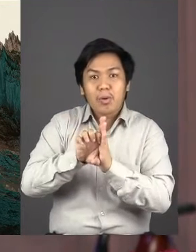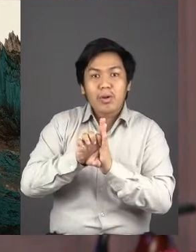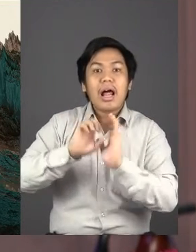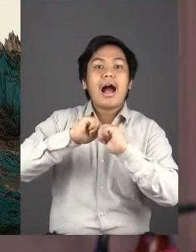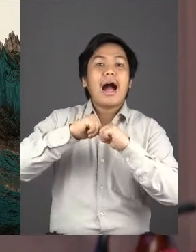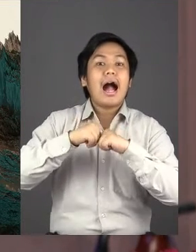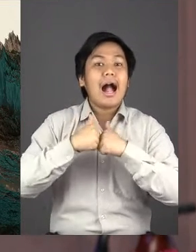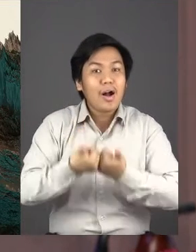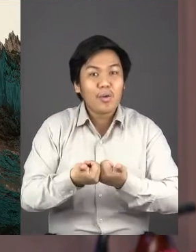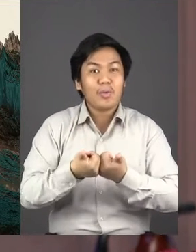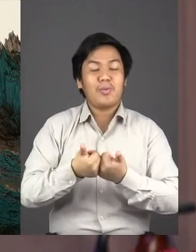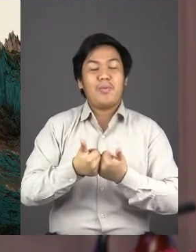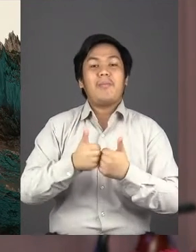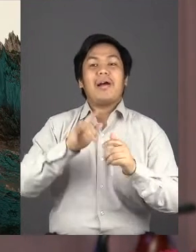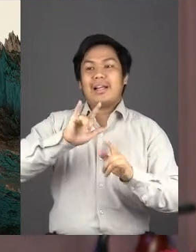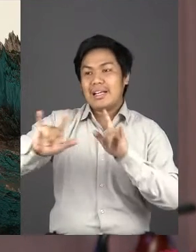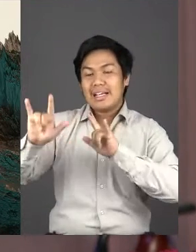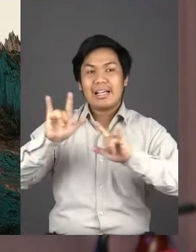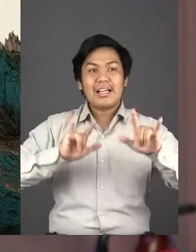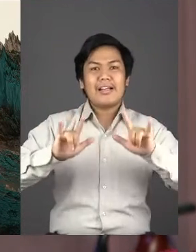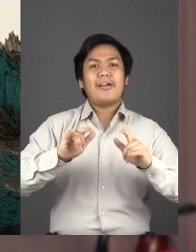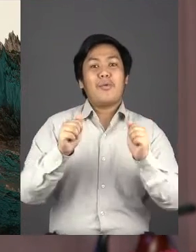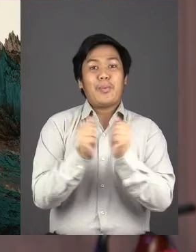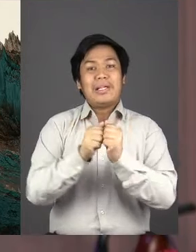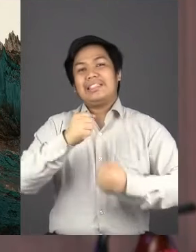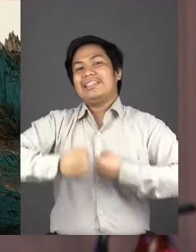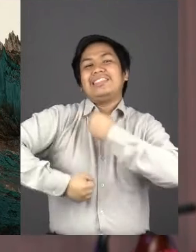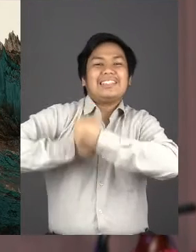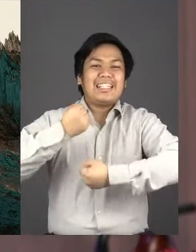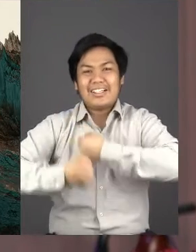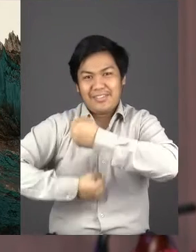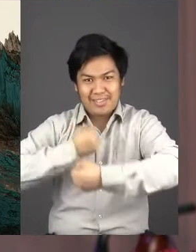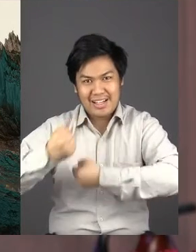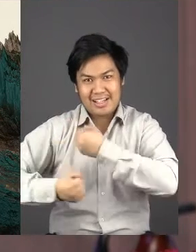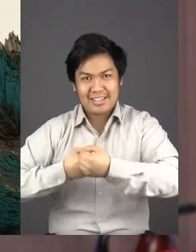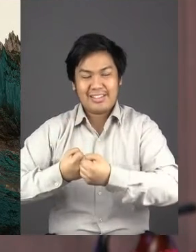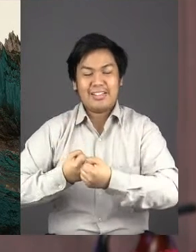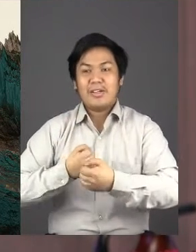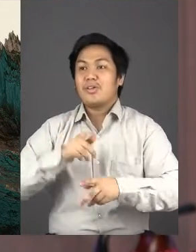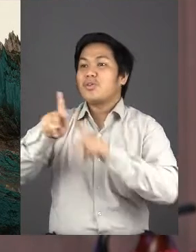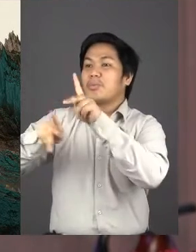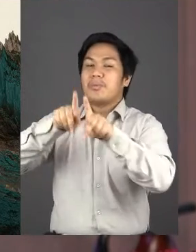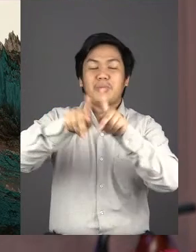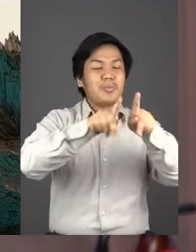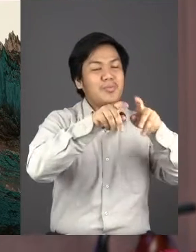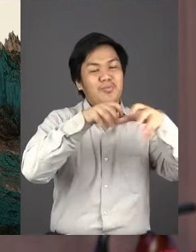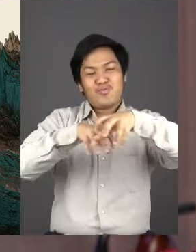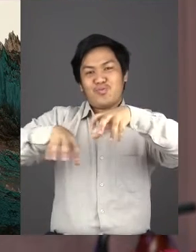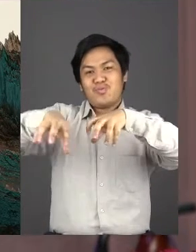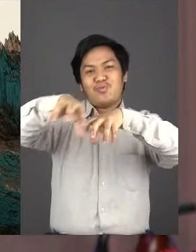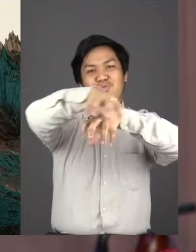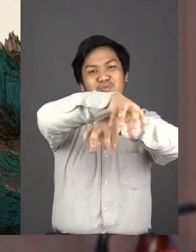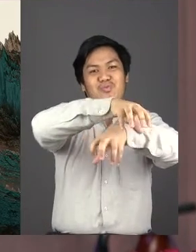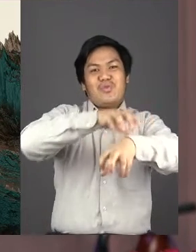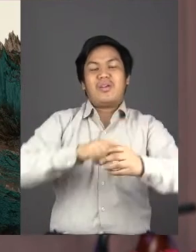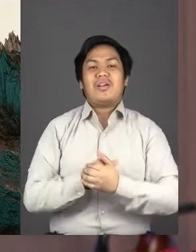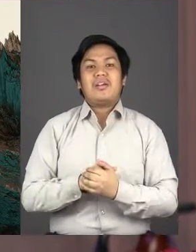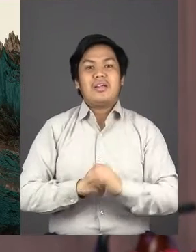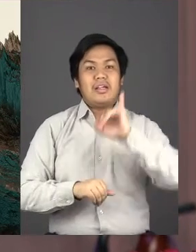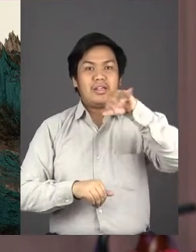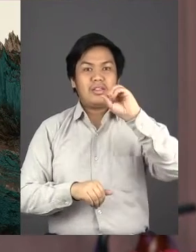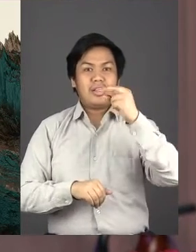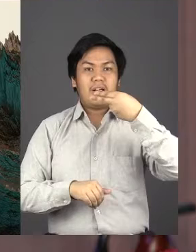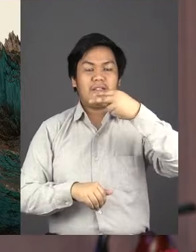dapat umibig ng isang mapagsakripisyong pag-ibig sa ating kapwa. 1 John 3:16, ang